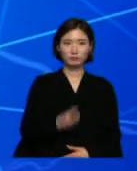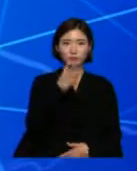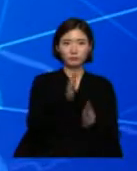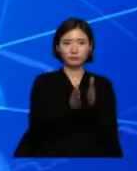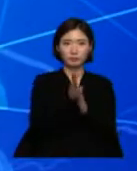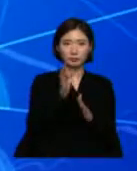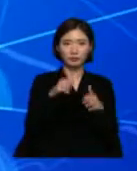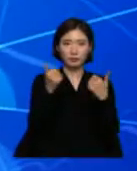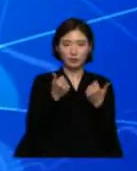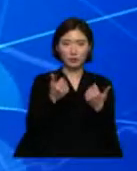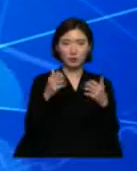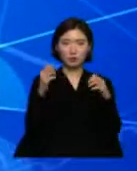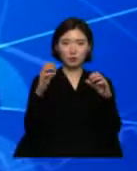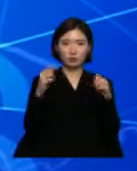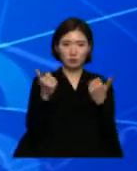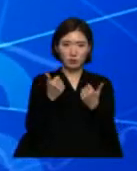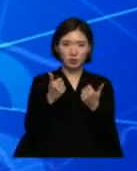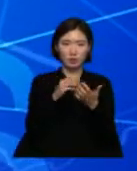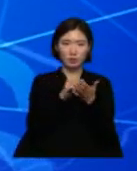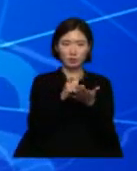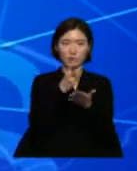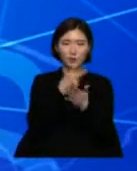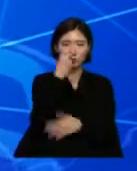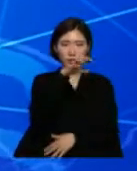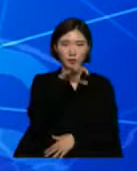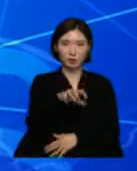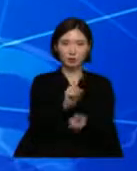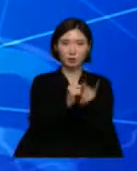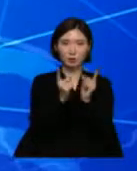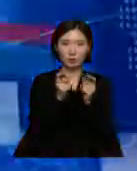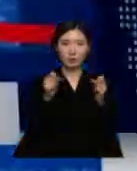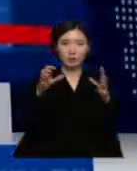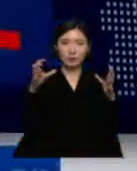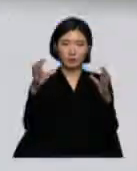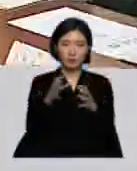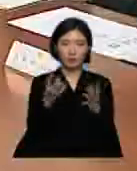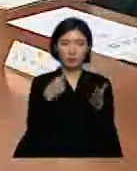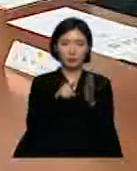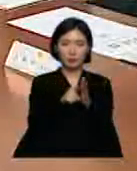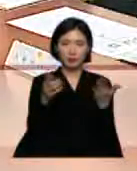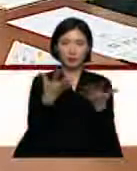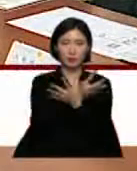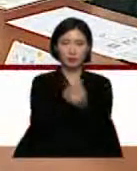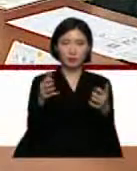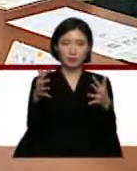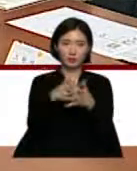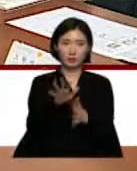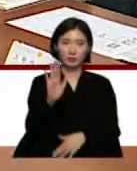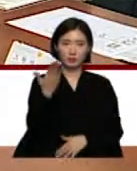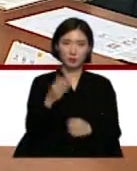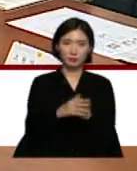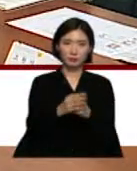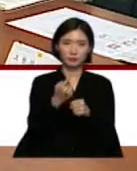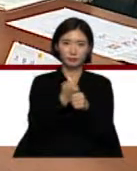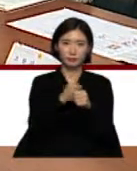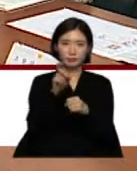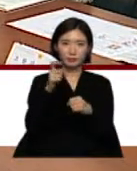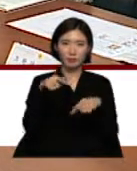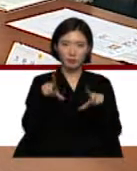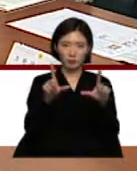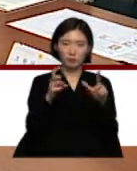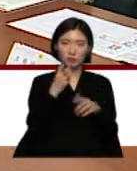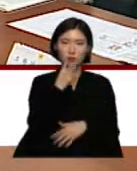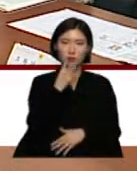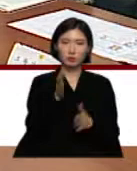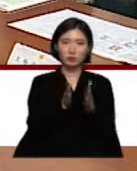서울시의회와 국회 입법조사처가 상호 협력을 강화하는 내용의 업무 협약을 체결했습니다. 지난 11일